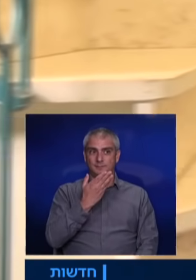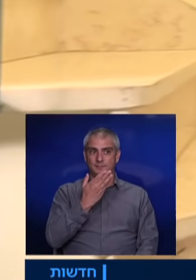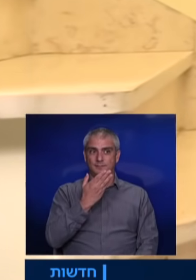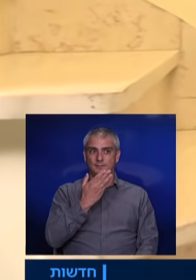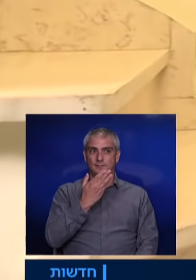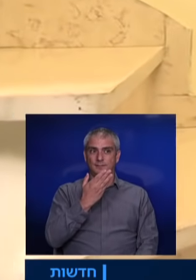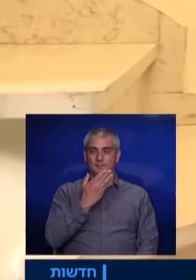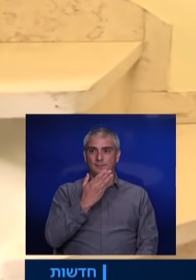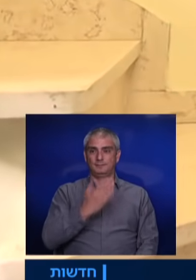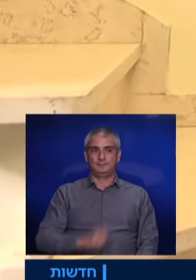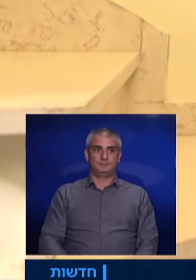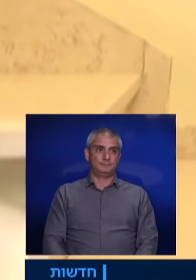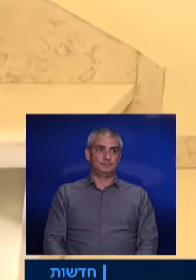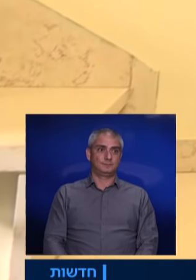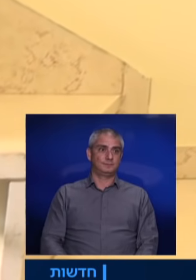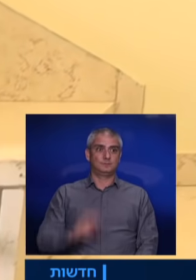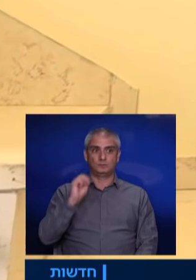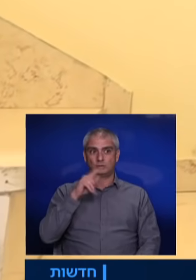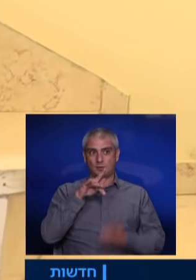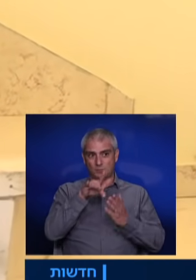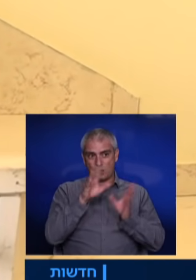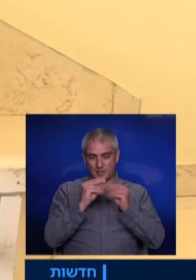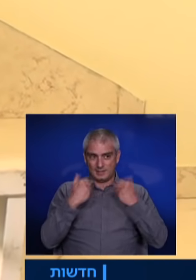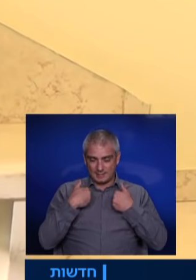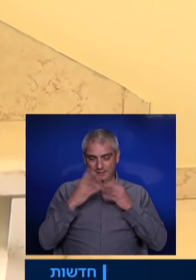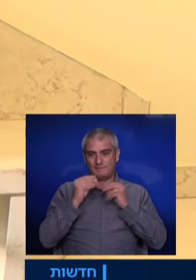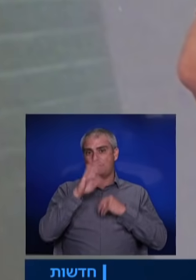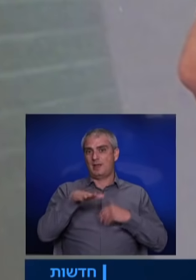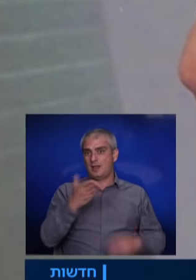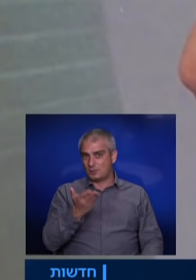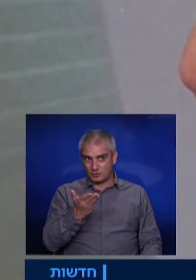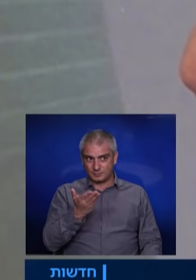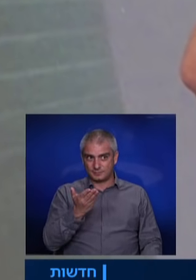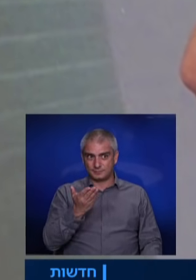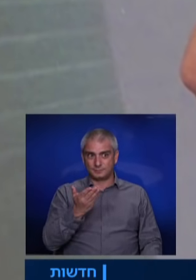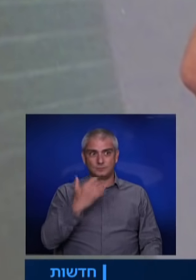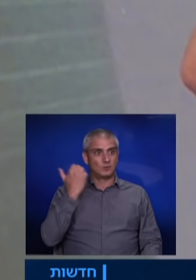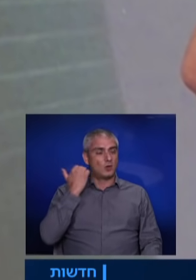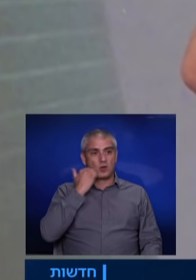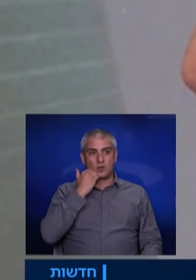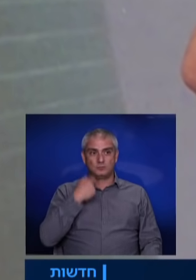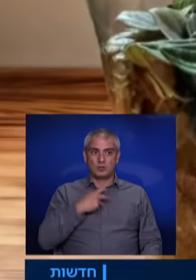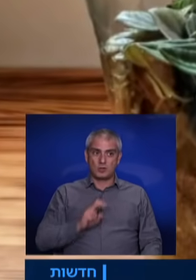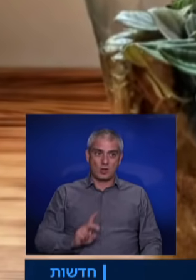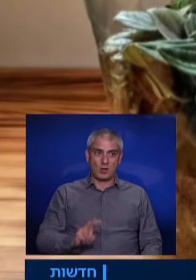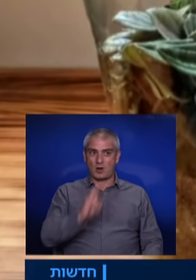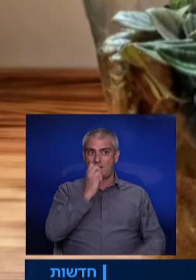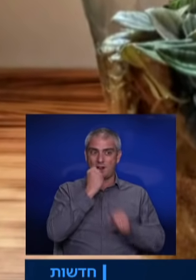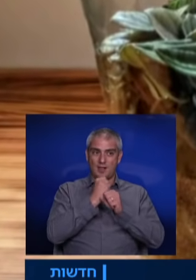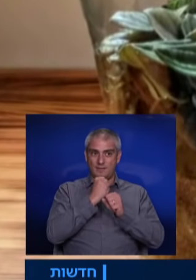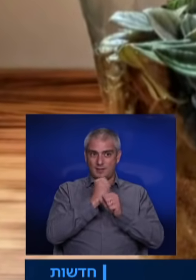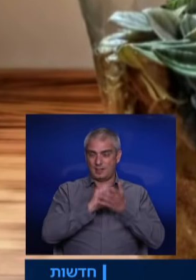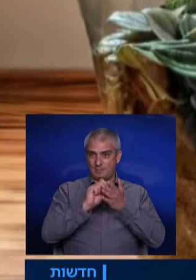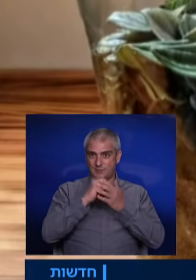משה. ומשה פה, איתי ועם הילדות. כל יום כשאני עולה